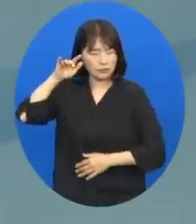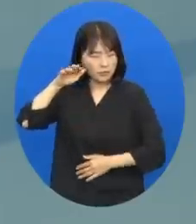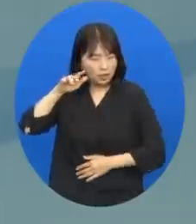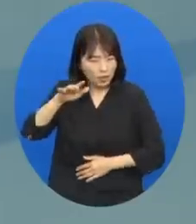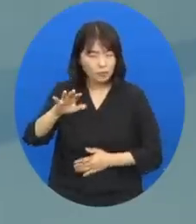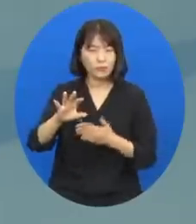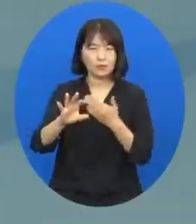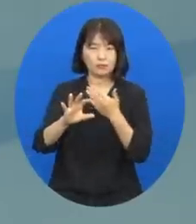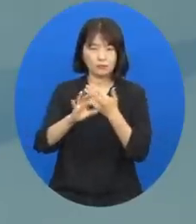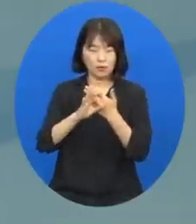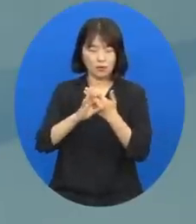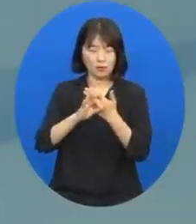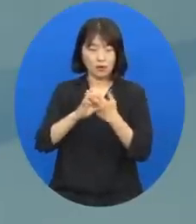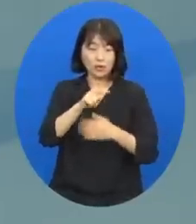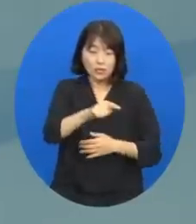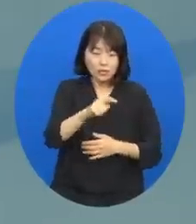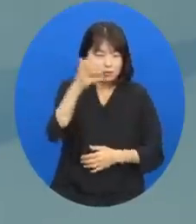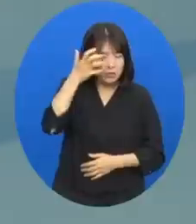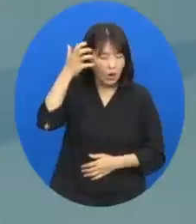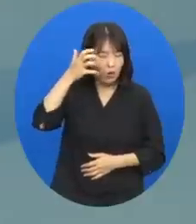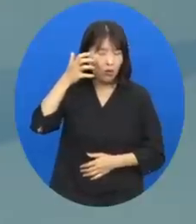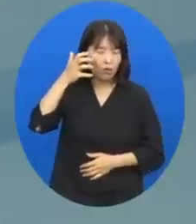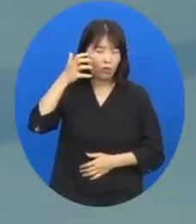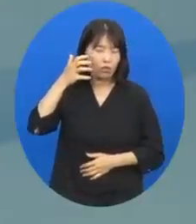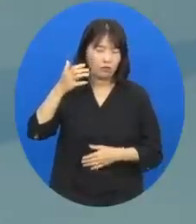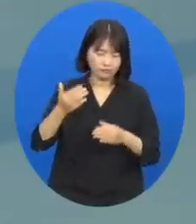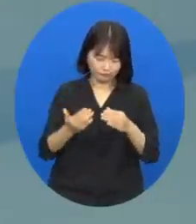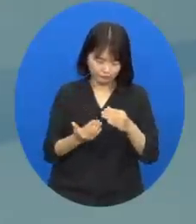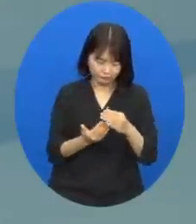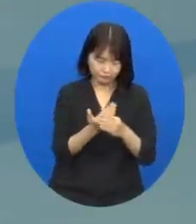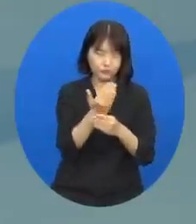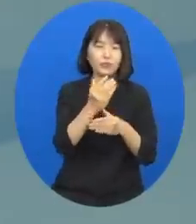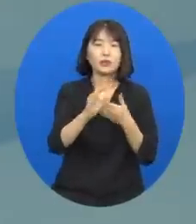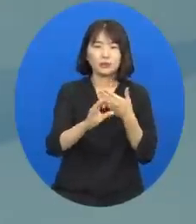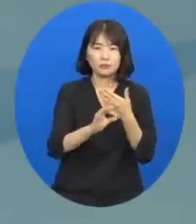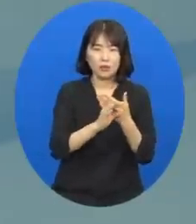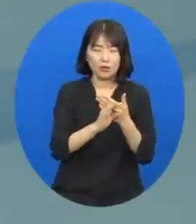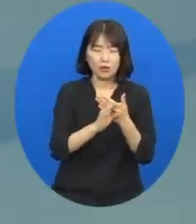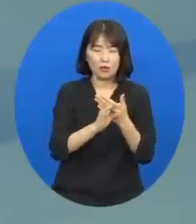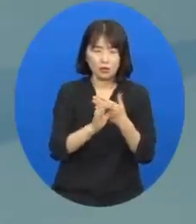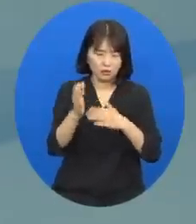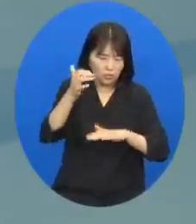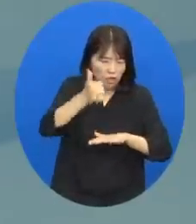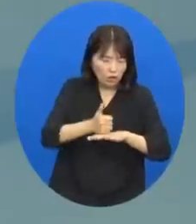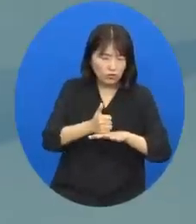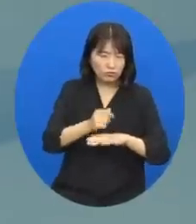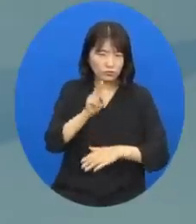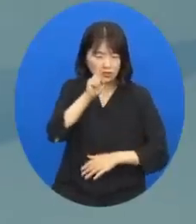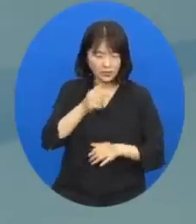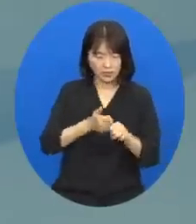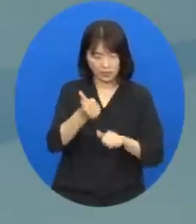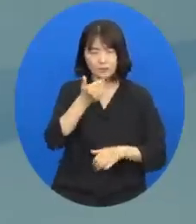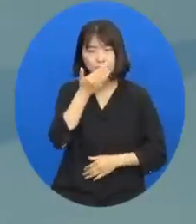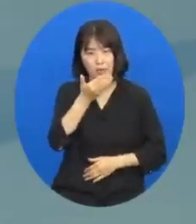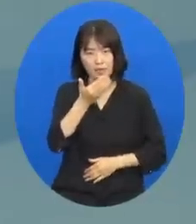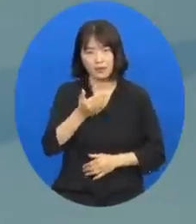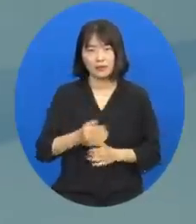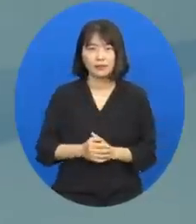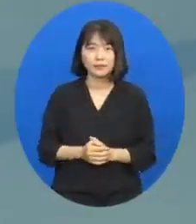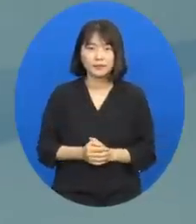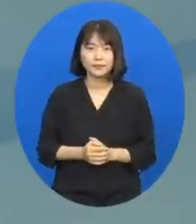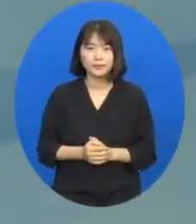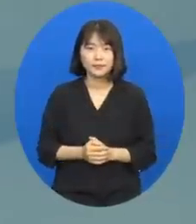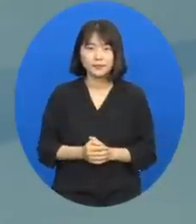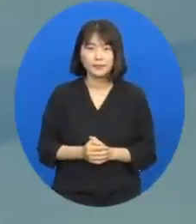영혼이 잘하고 건강하여 지면 결국에는 이식 있음을 이기게 될 것이다 라고 말씀을 하는 것이죠 그러나